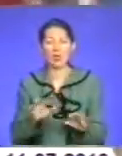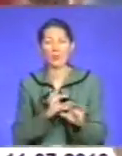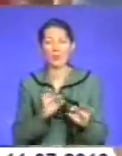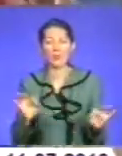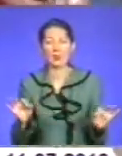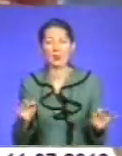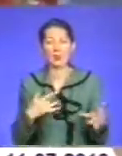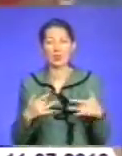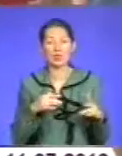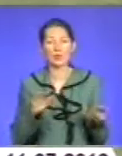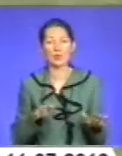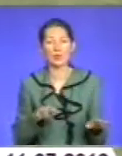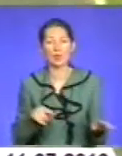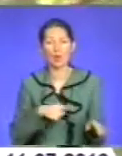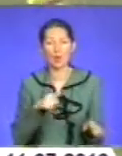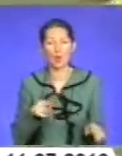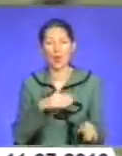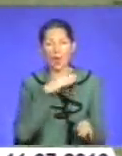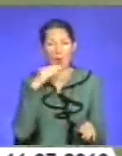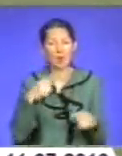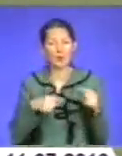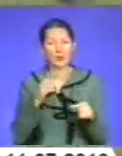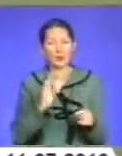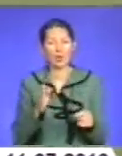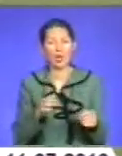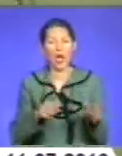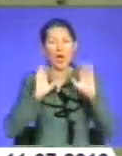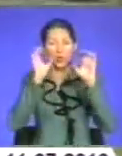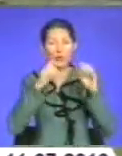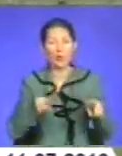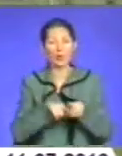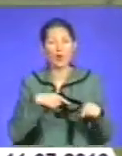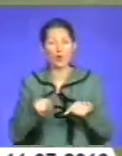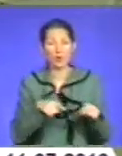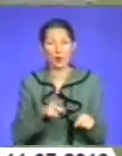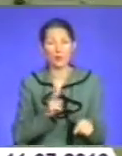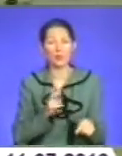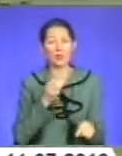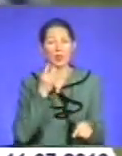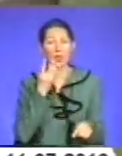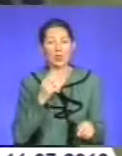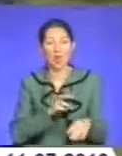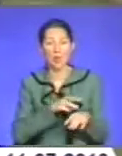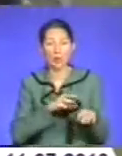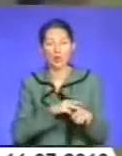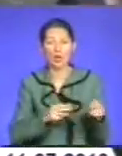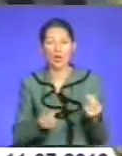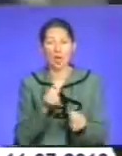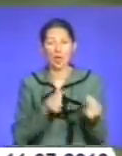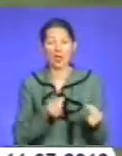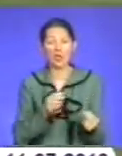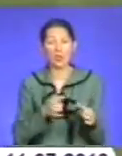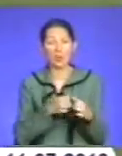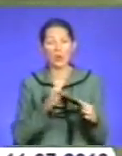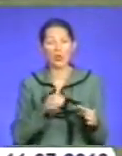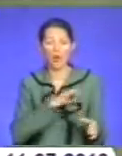змагання, волейбол та футбольний матч, під час яких міліціонери змагалися з командою вихователів та дітей. І неважливо, хто саме переміг у спортивних